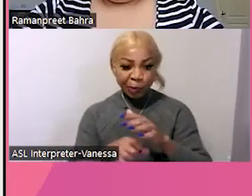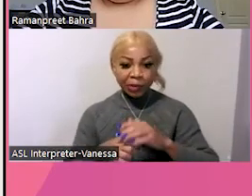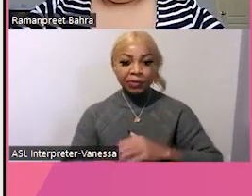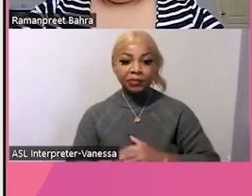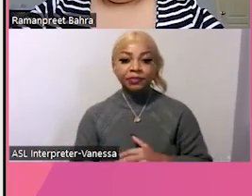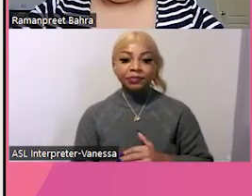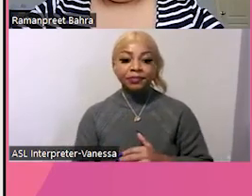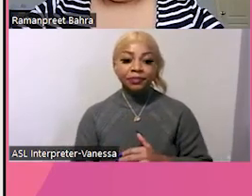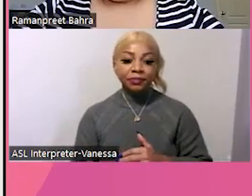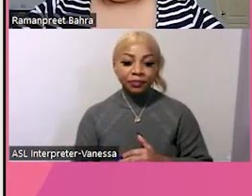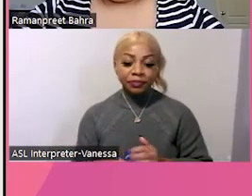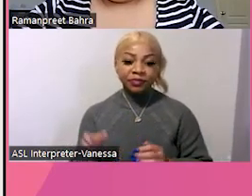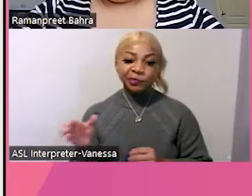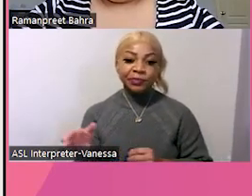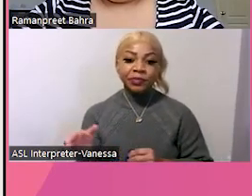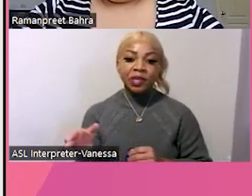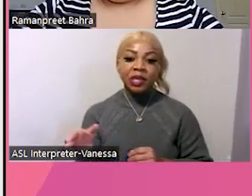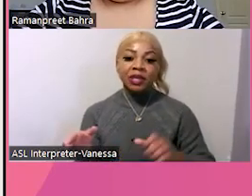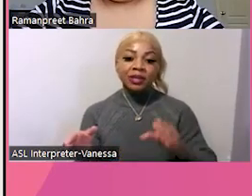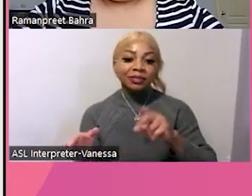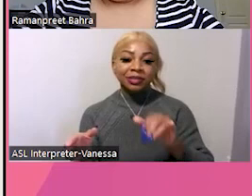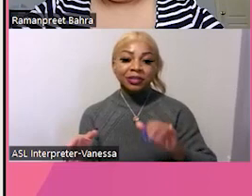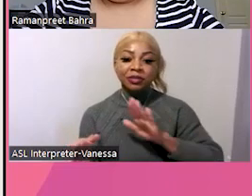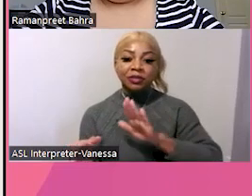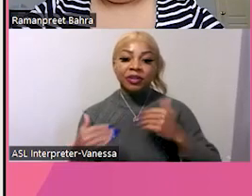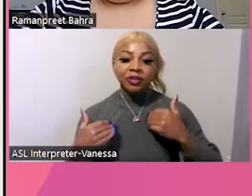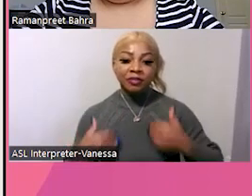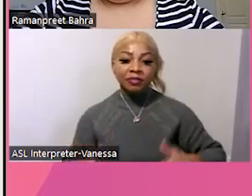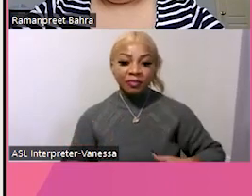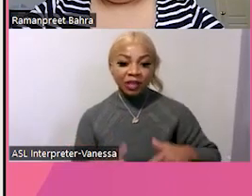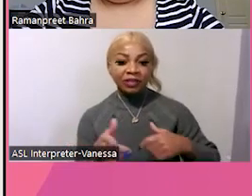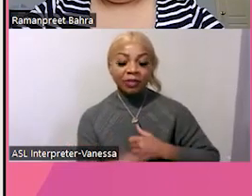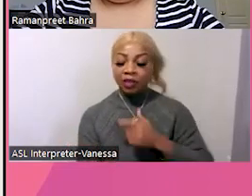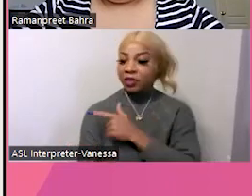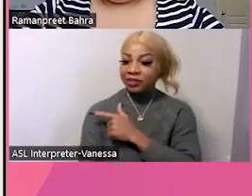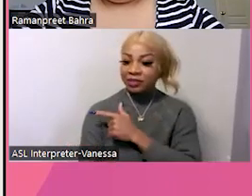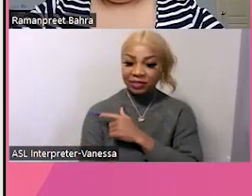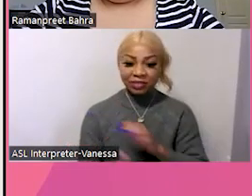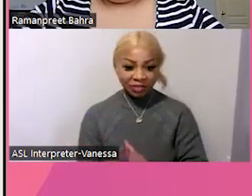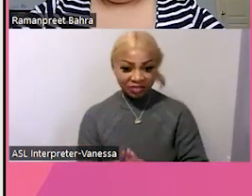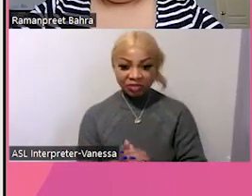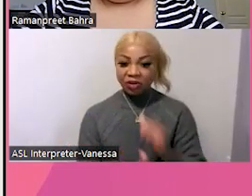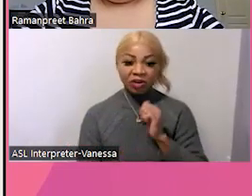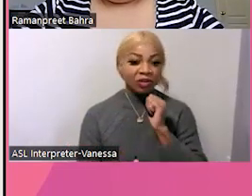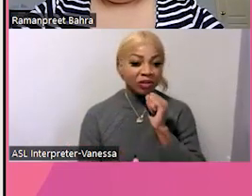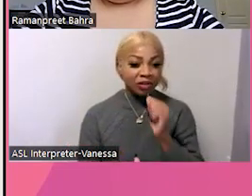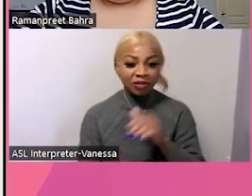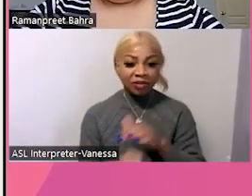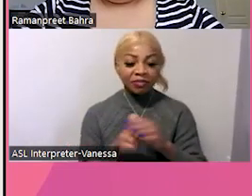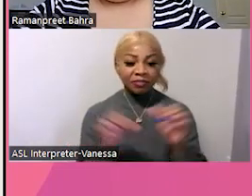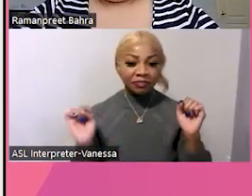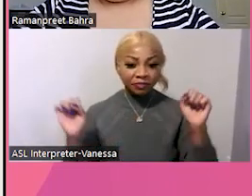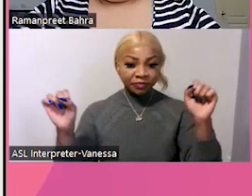et on a donc tout de suite regardé la confession, l'aveu forcé